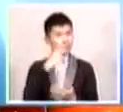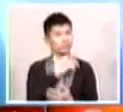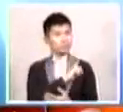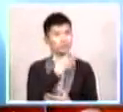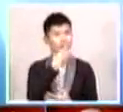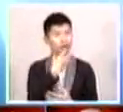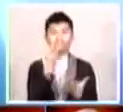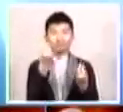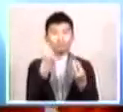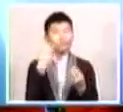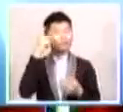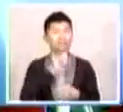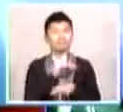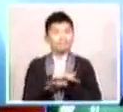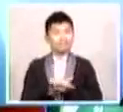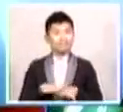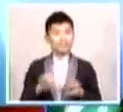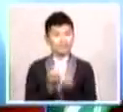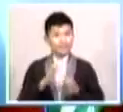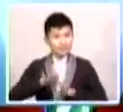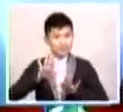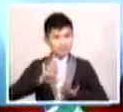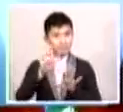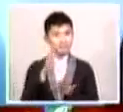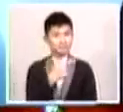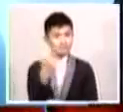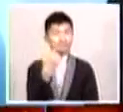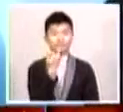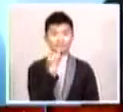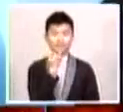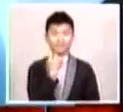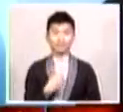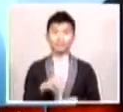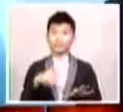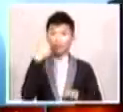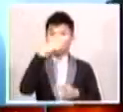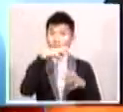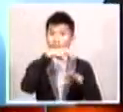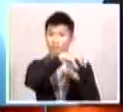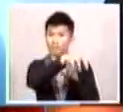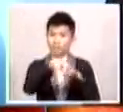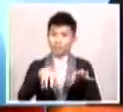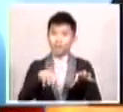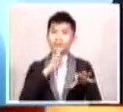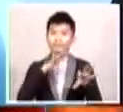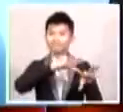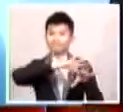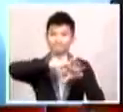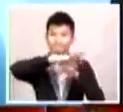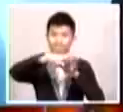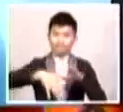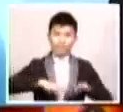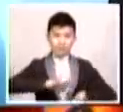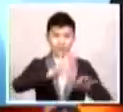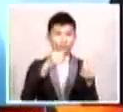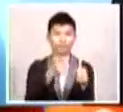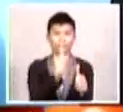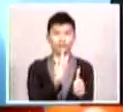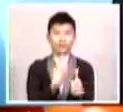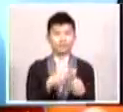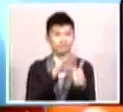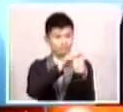全，有更大的发展空间。现在的欧盟是全球化下最进步、最健全的区域整合的